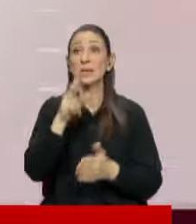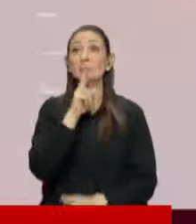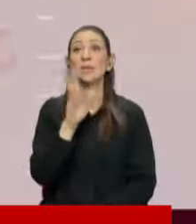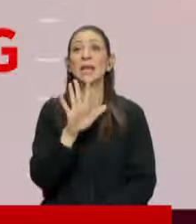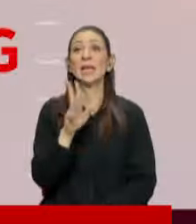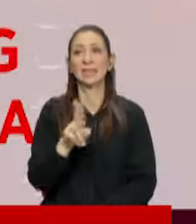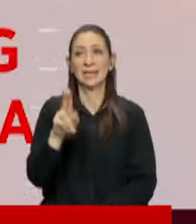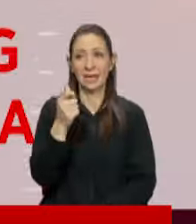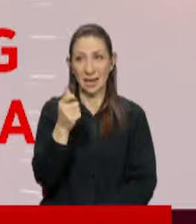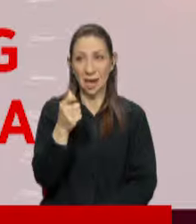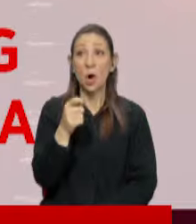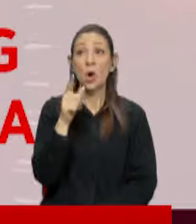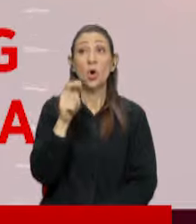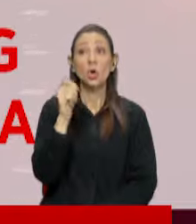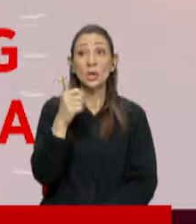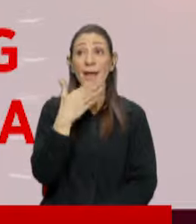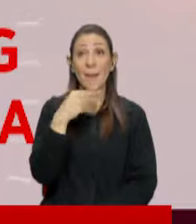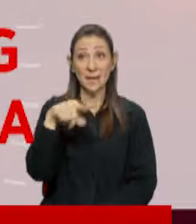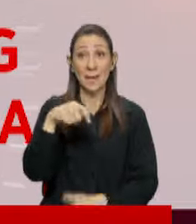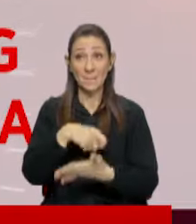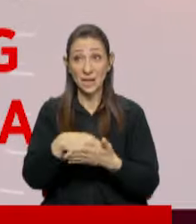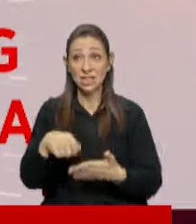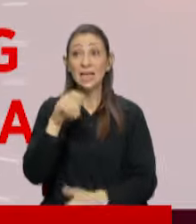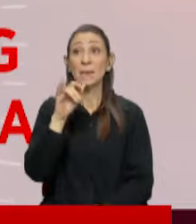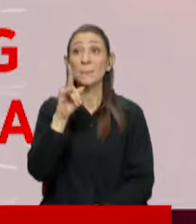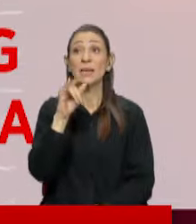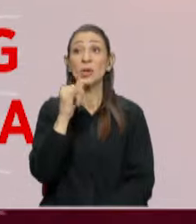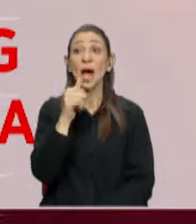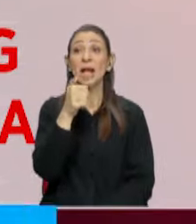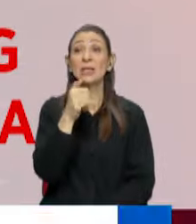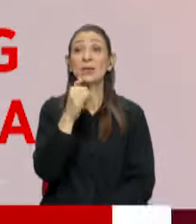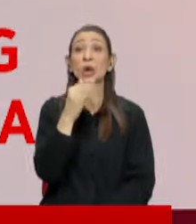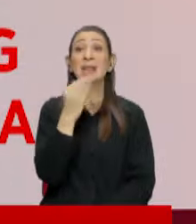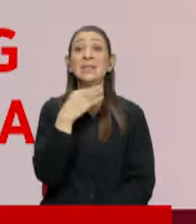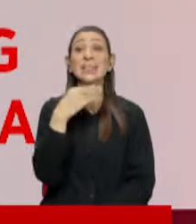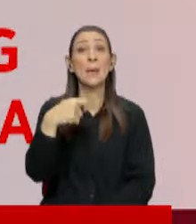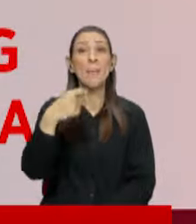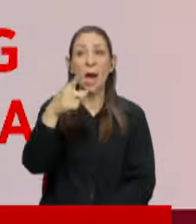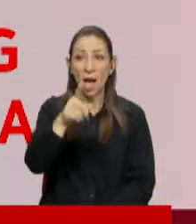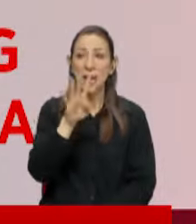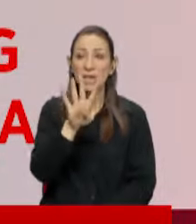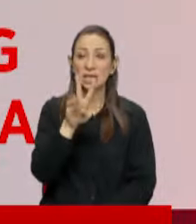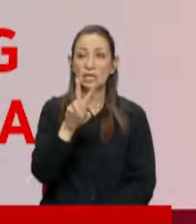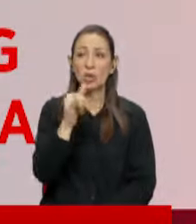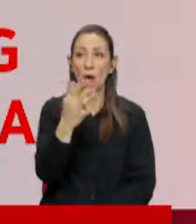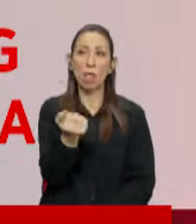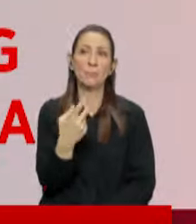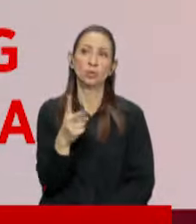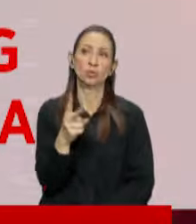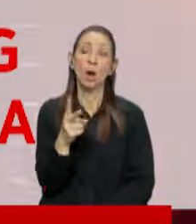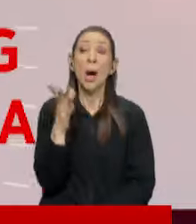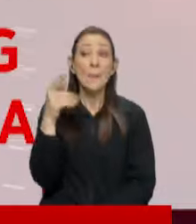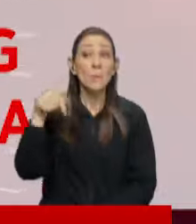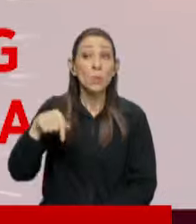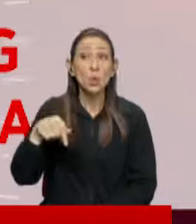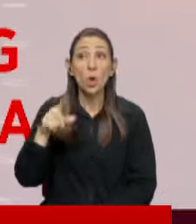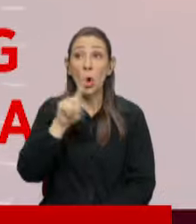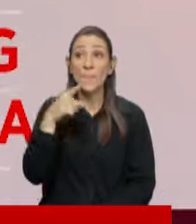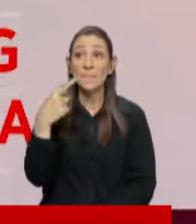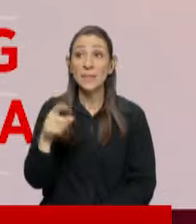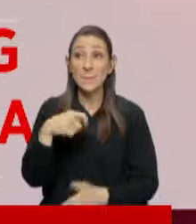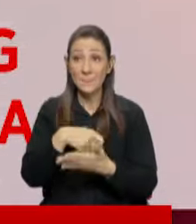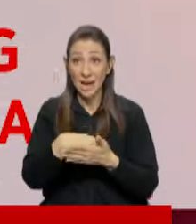257 liraydı. Ve o gün emekli maaşıyla kilosu 6 lira olan kıymadan 42 kilogram alabiliyordu. Ama bugün 10